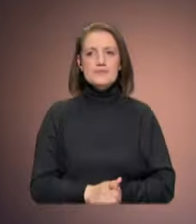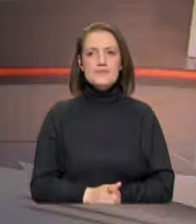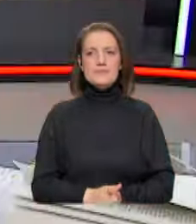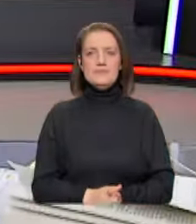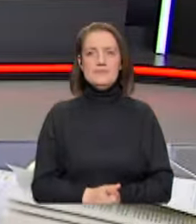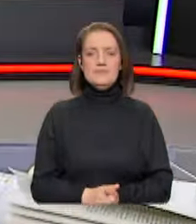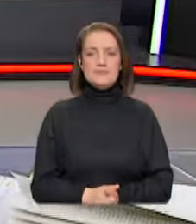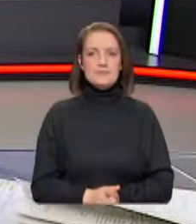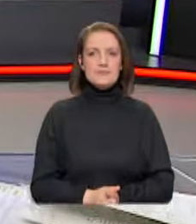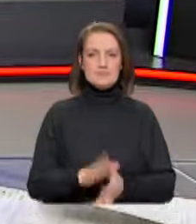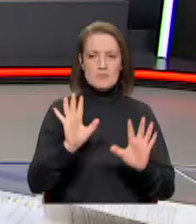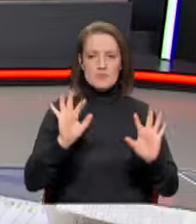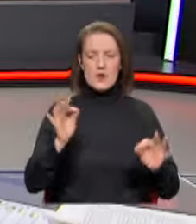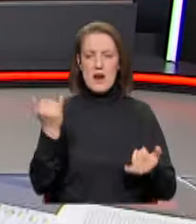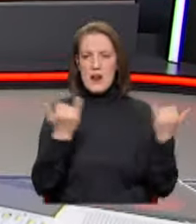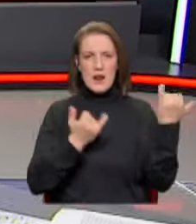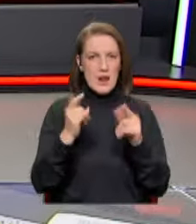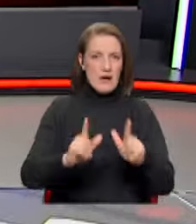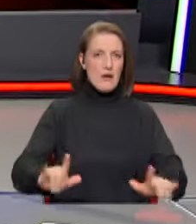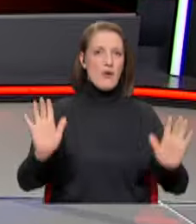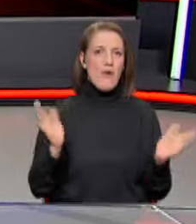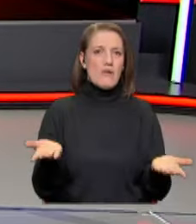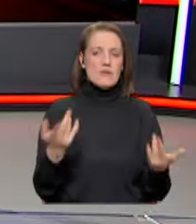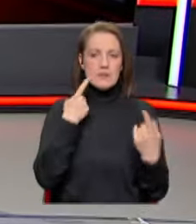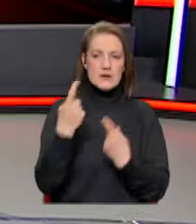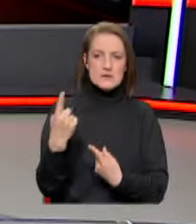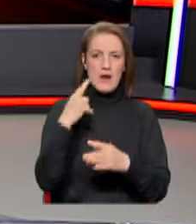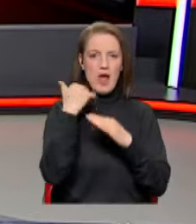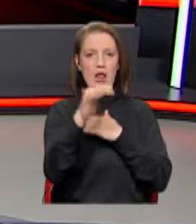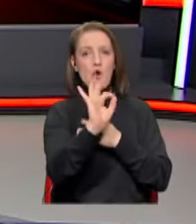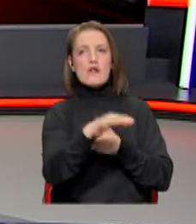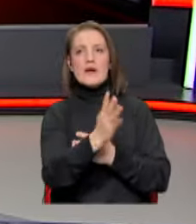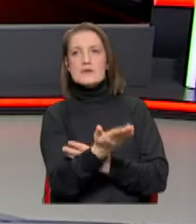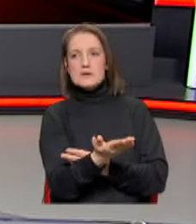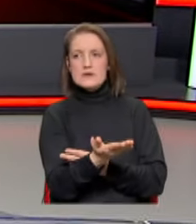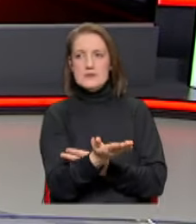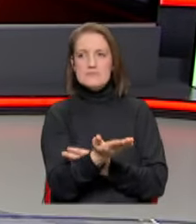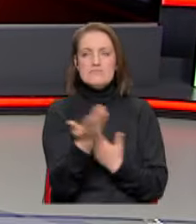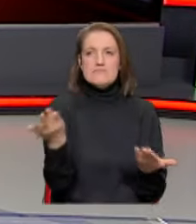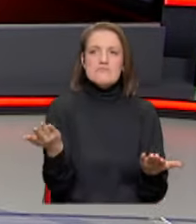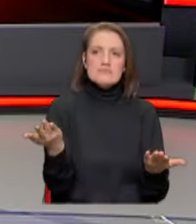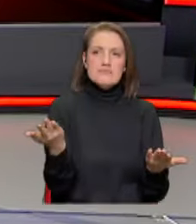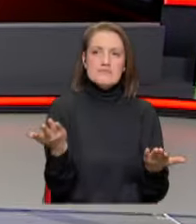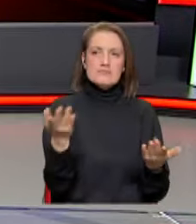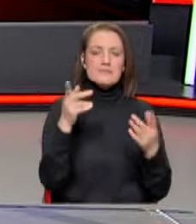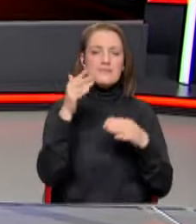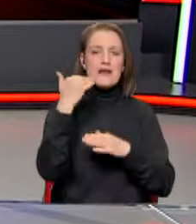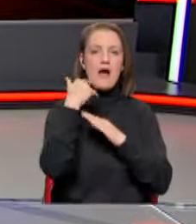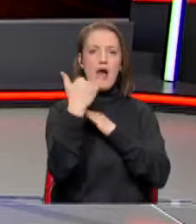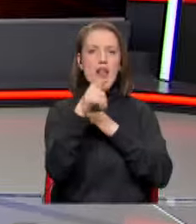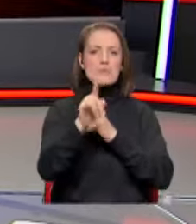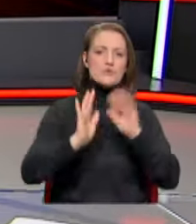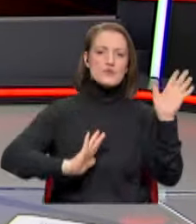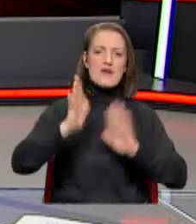çıktı ya böyle hır Güre gerek yok ya bakın seçmen öyle değil Zaten de seçmenin bu